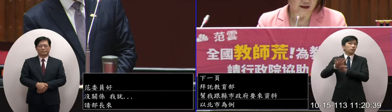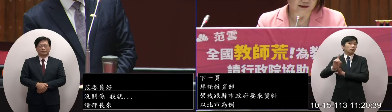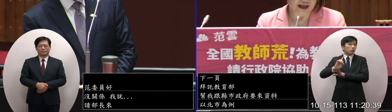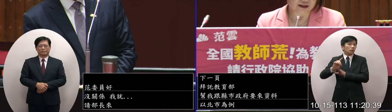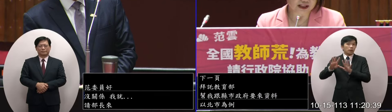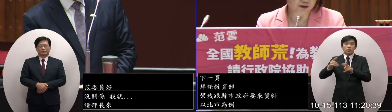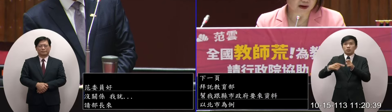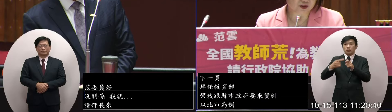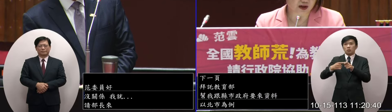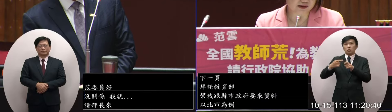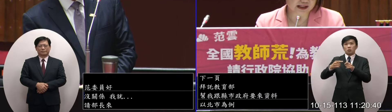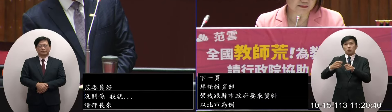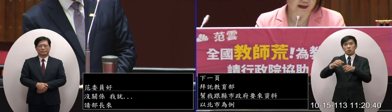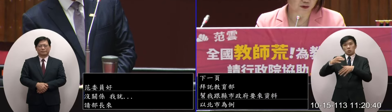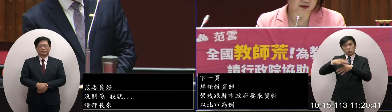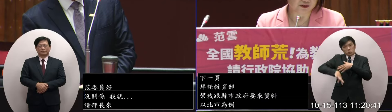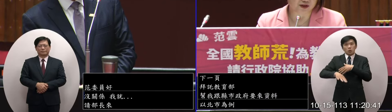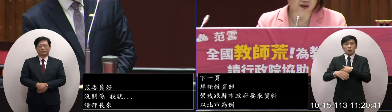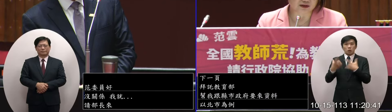帮我去跟县市政府要来的资料，我们以台北市为例，这个左边呢是他们去年他征正式教师，你看到我圈起来的79是他其实缺400多人，征到300多人还缺79人正式教师，右边呢是今年缺额更大。